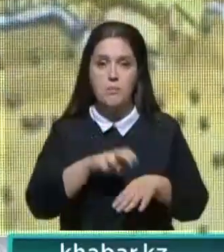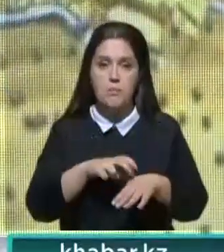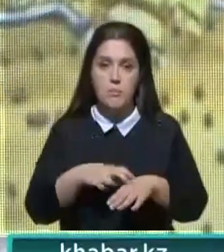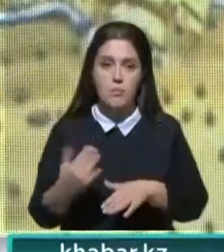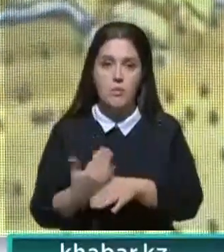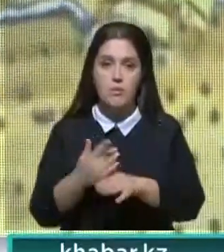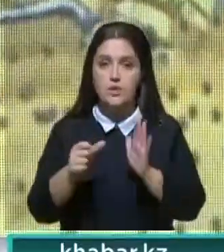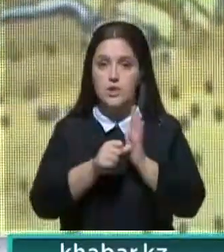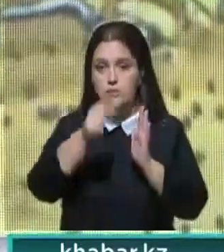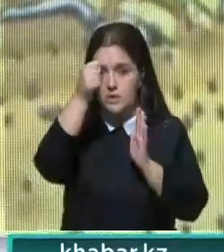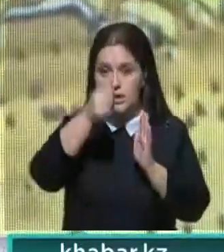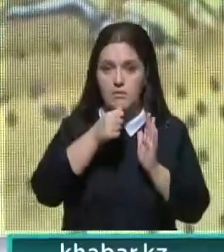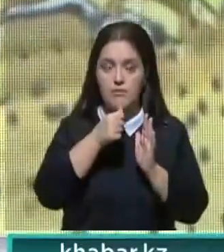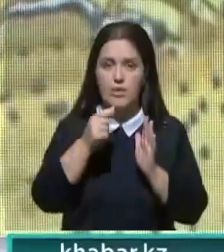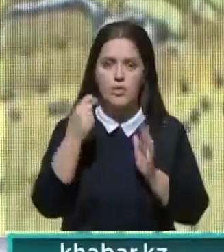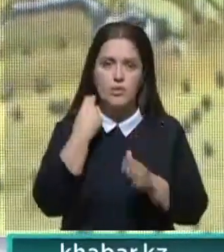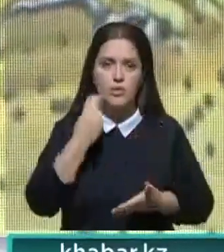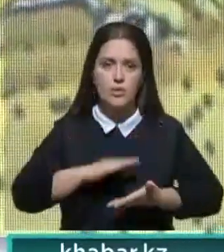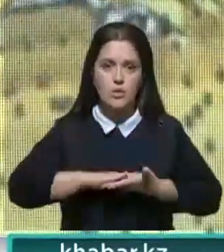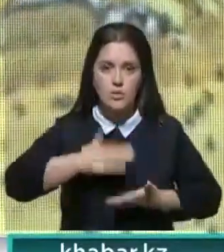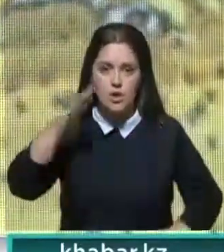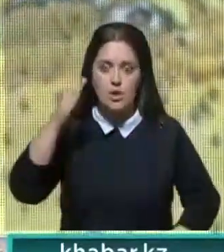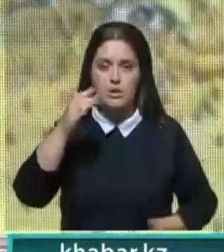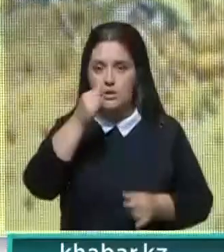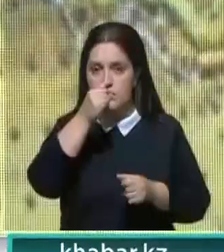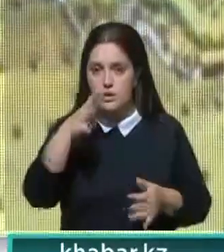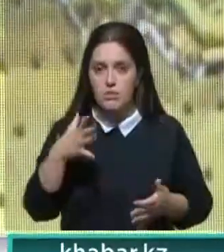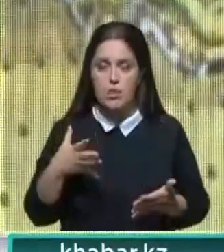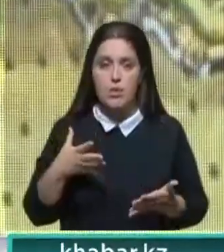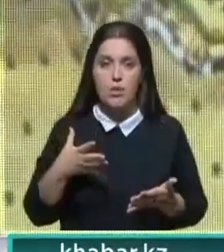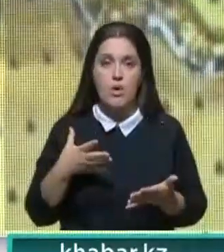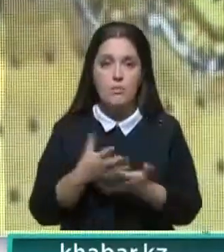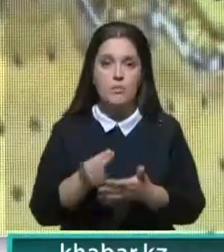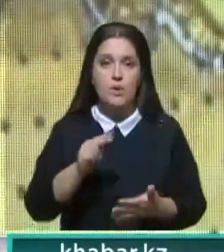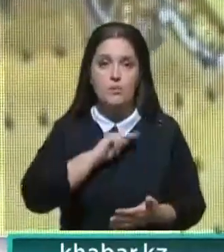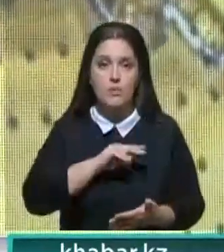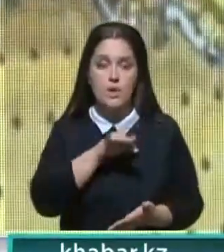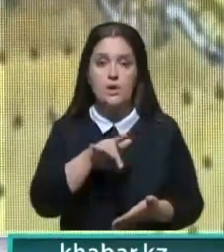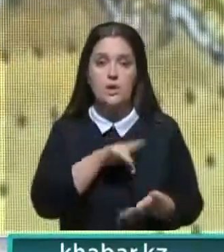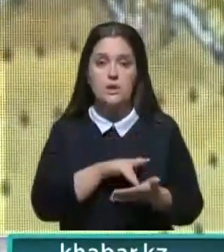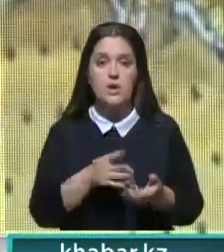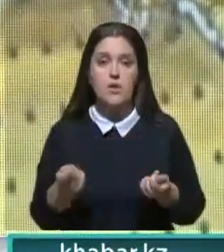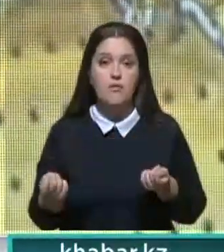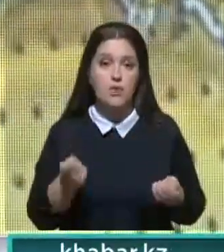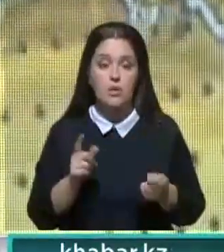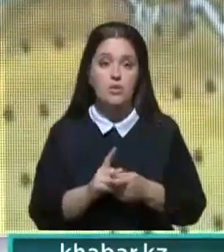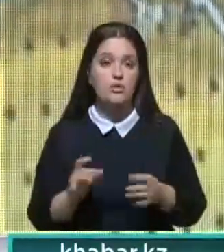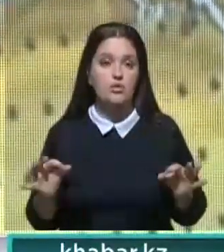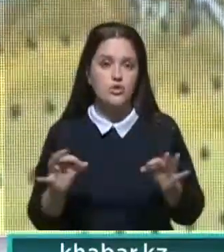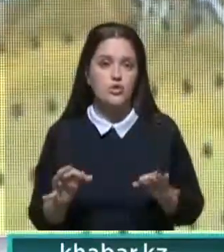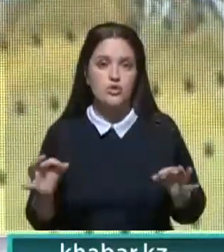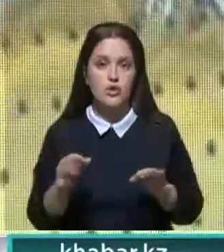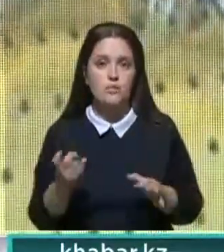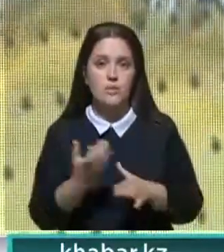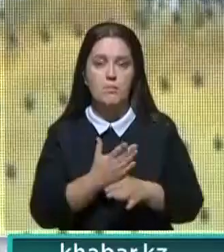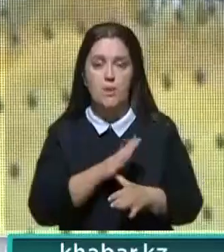а пациент имеют помощь за 6 месяцев медучреждения обросло долгами и уже не в силах оплачивать деятельность травмпункта городские